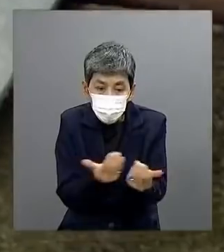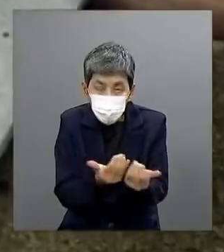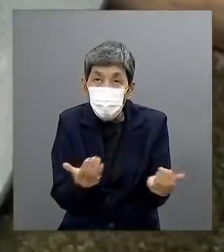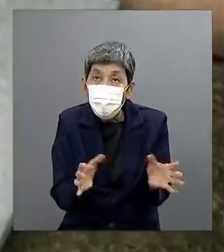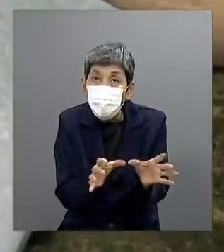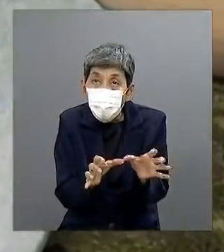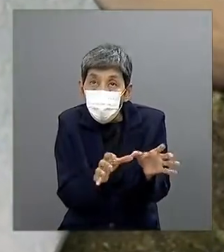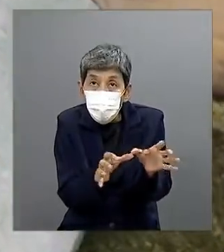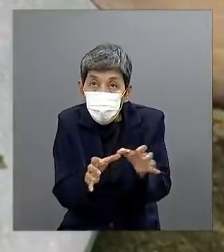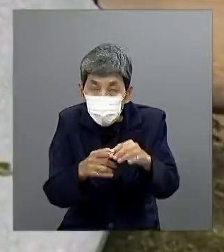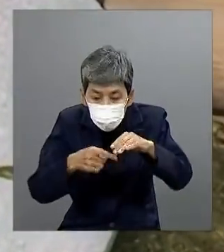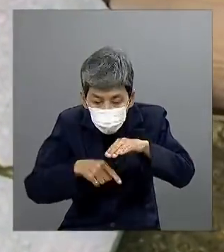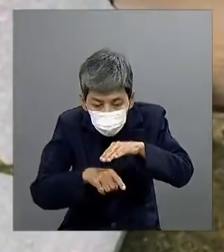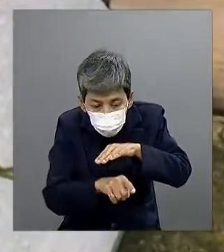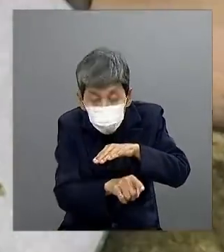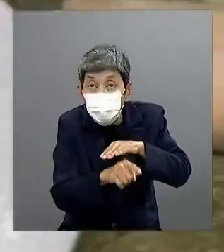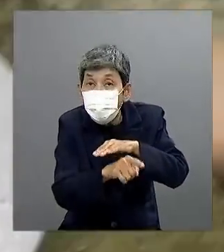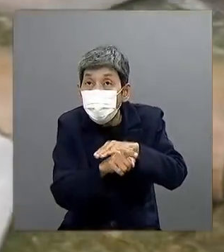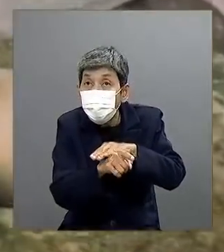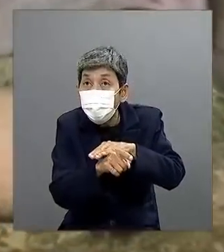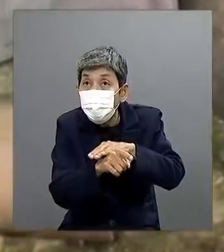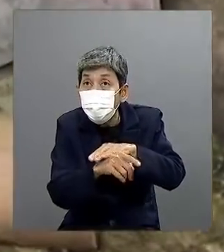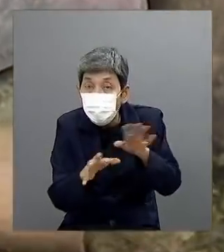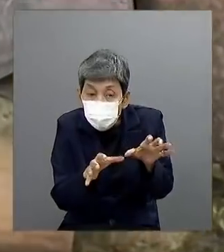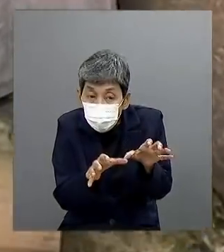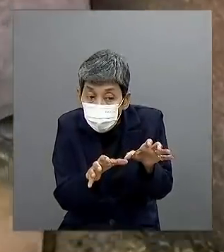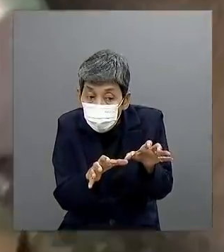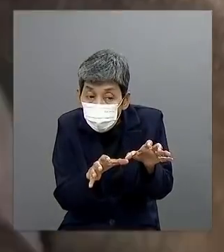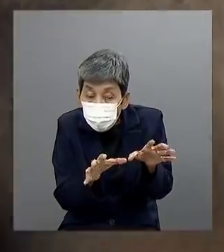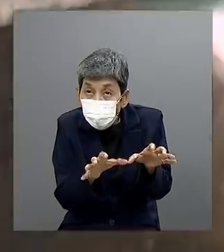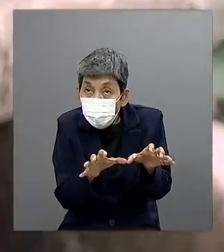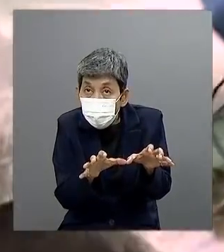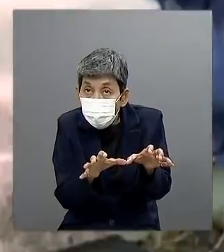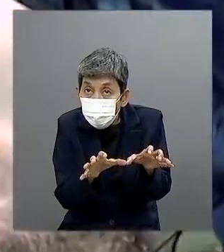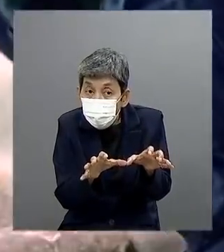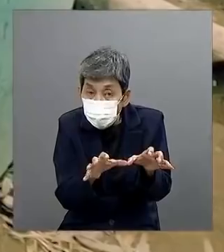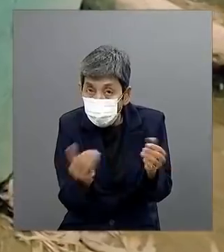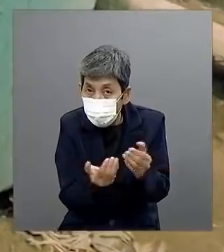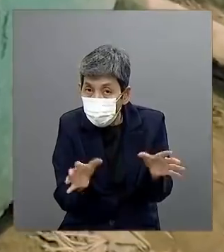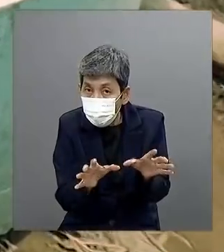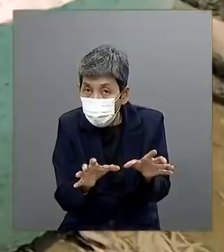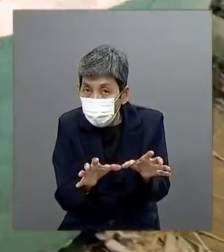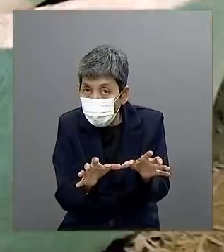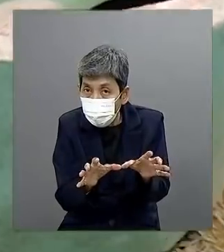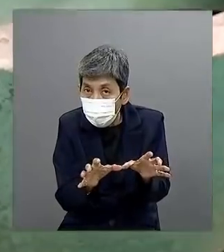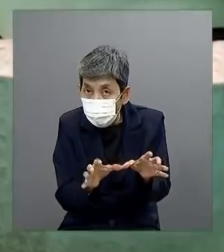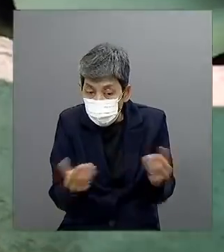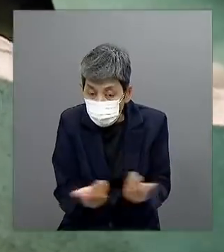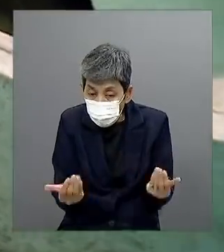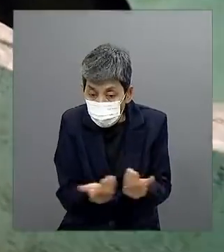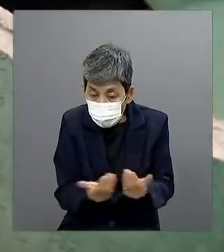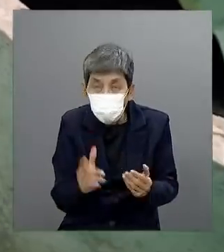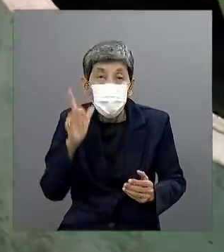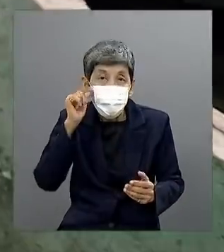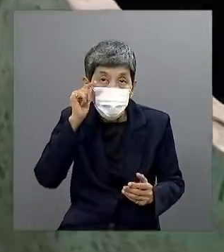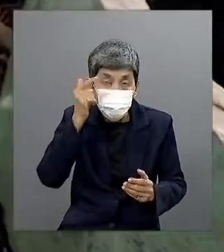ยู่ในรูแล้วเวลาเดินเนี่ยอันนี้ก็เขาพร้อมที่จะอันนี้คือพร้อมที่จะคลอดแล้วค่ะพอคลอดเสร็จปุ๊บเราก็เอาแม่เขาลงกลับไปไว้บ่